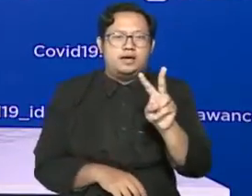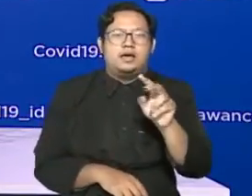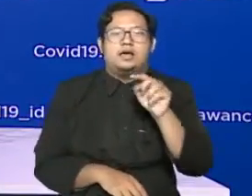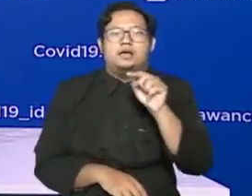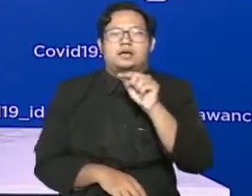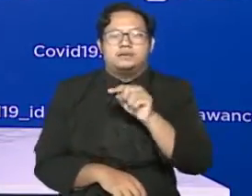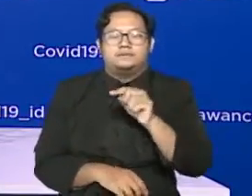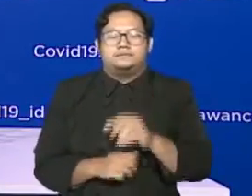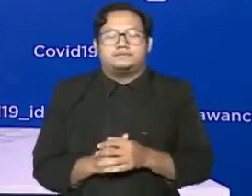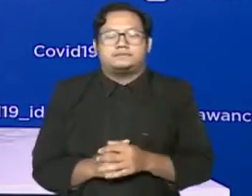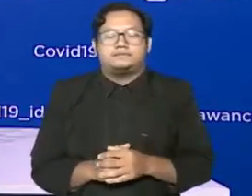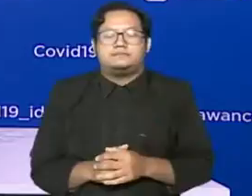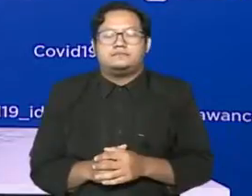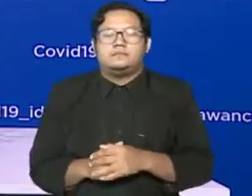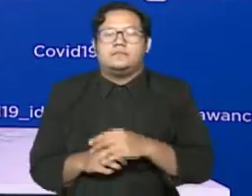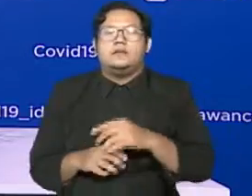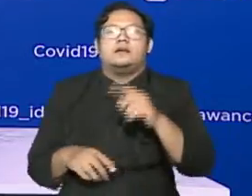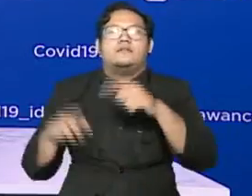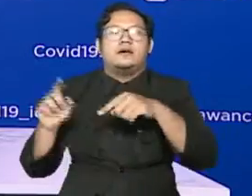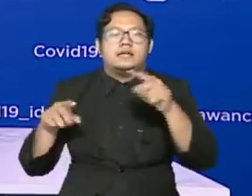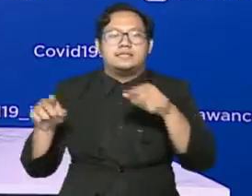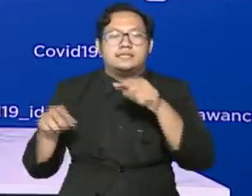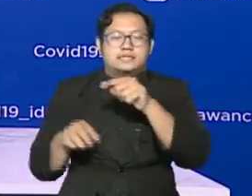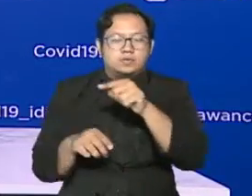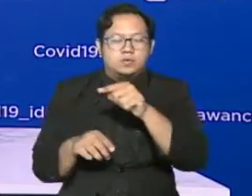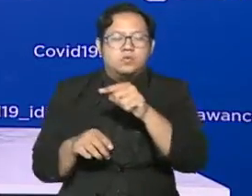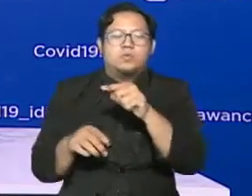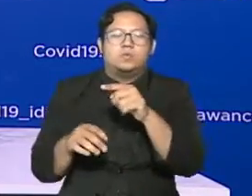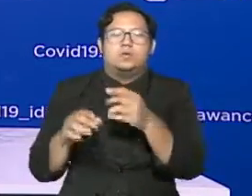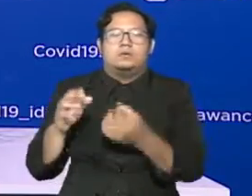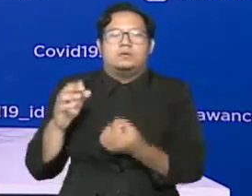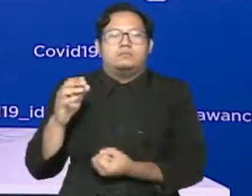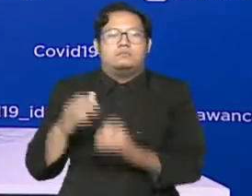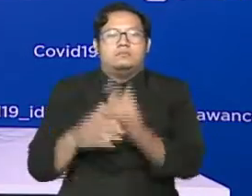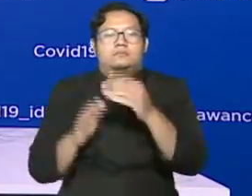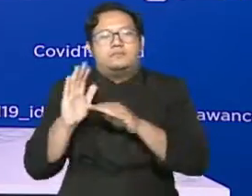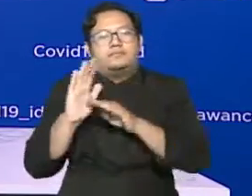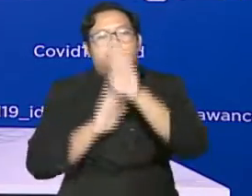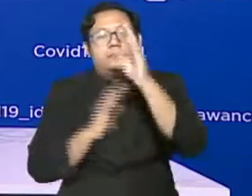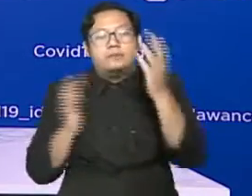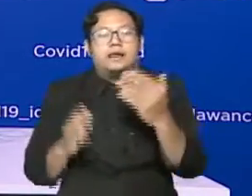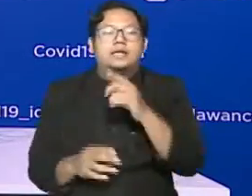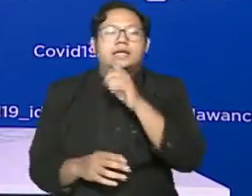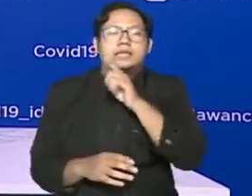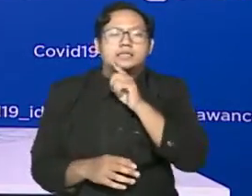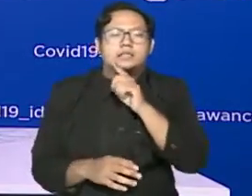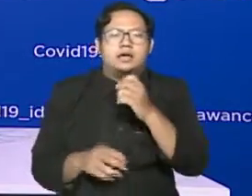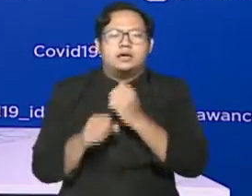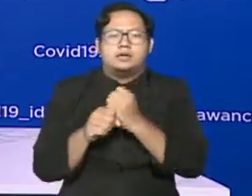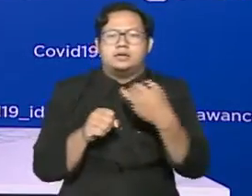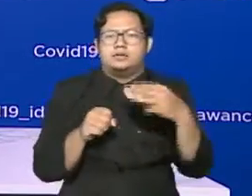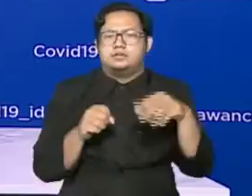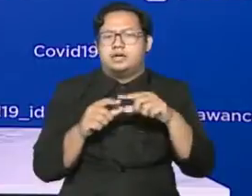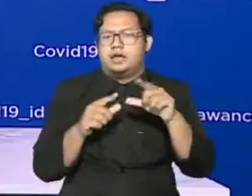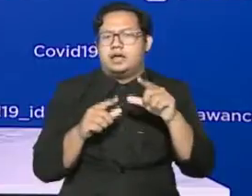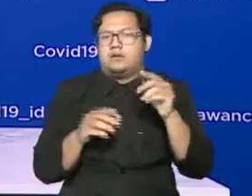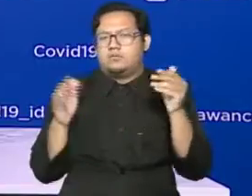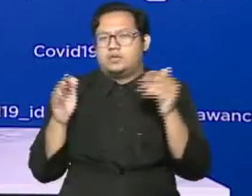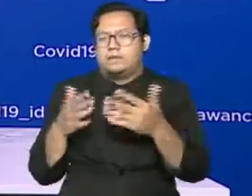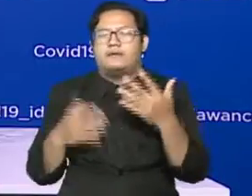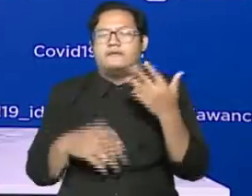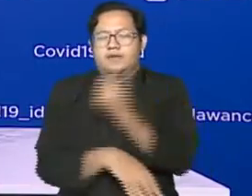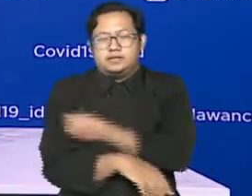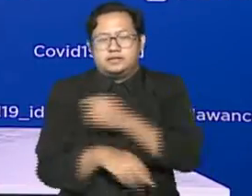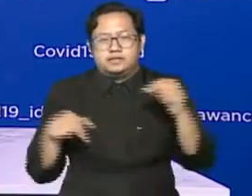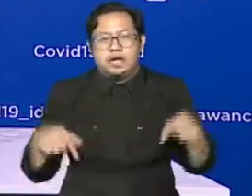lonjakan akibat varian ini sedang terjadi di Inggris Seperti apa gejala-gejala khususnya Apakah vaksin yang ada saat ini